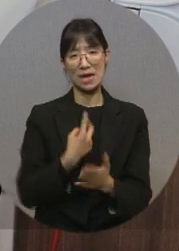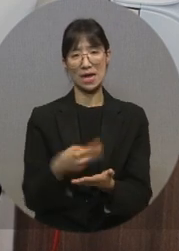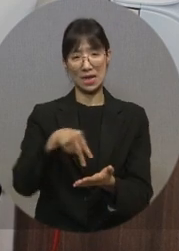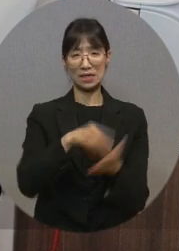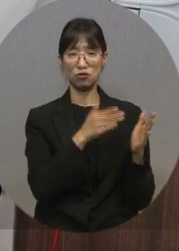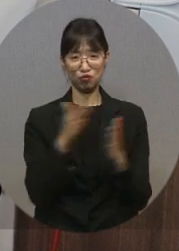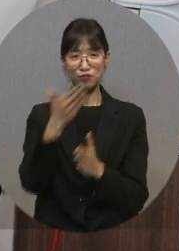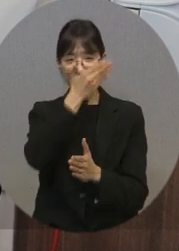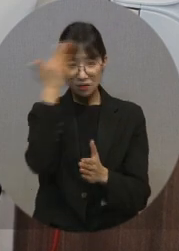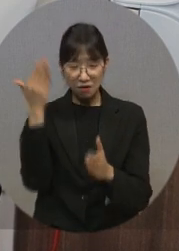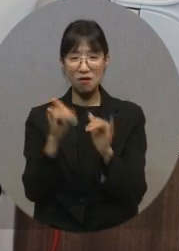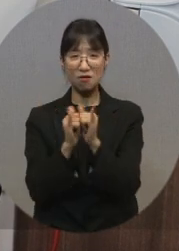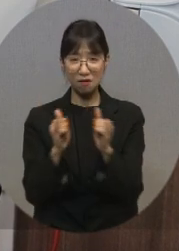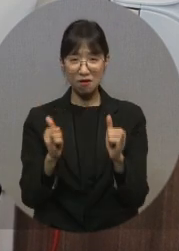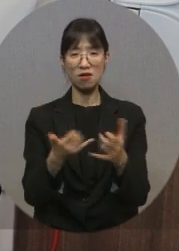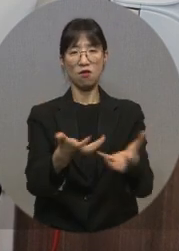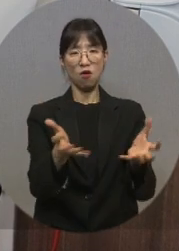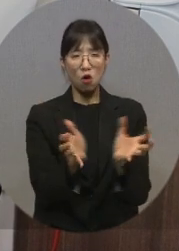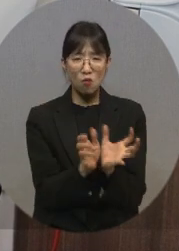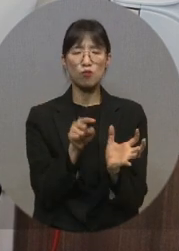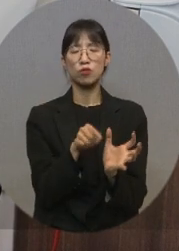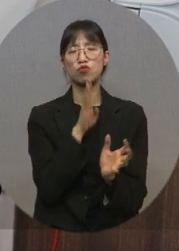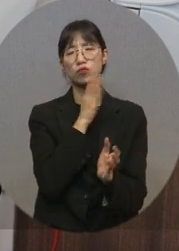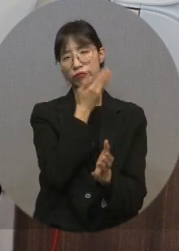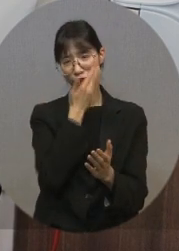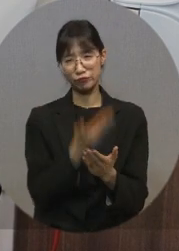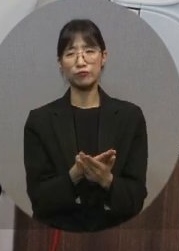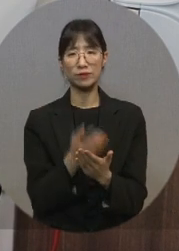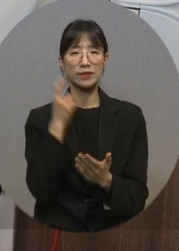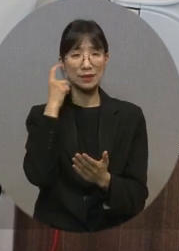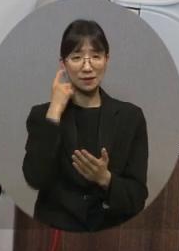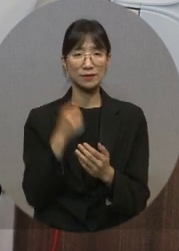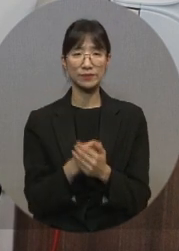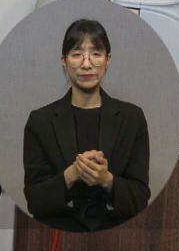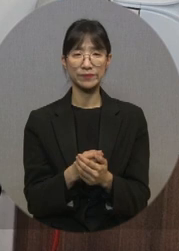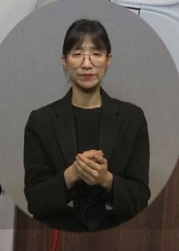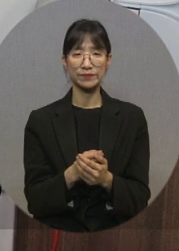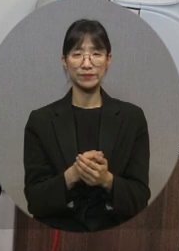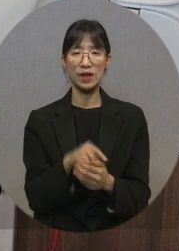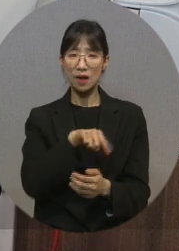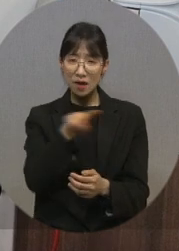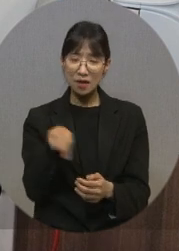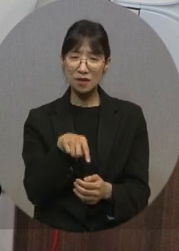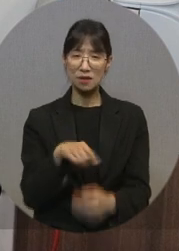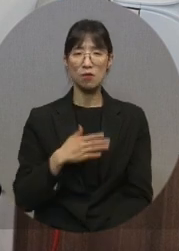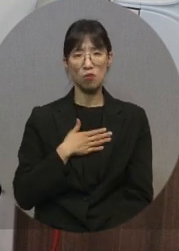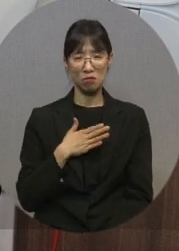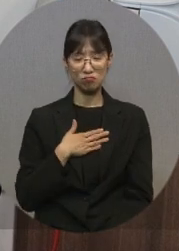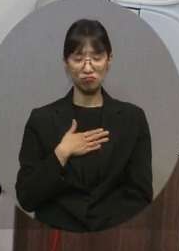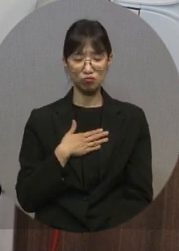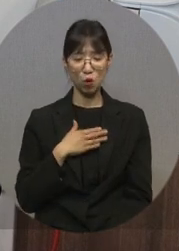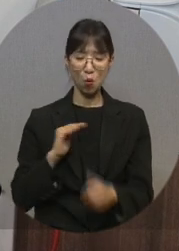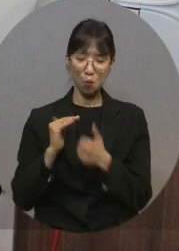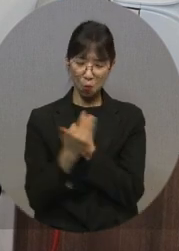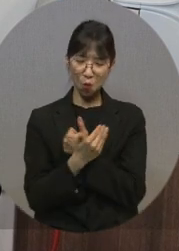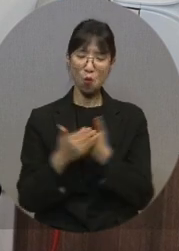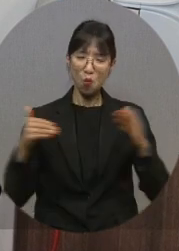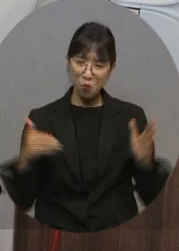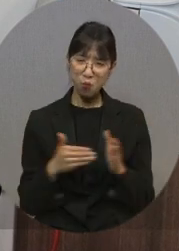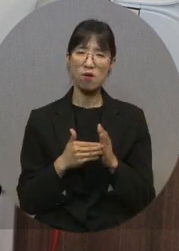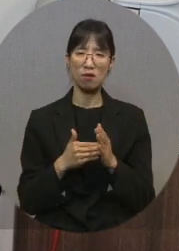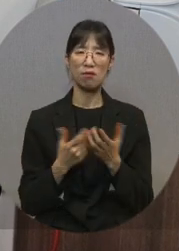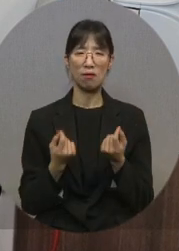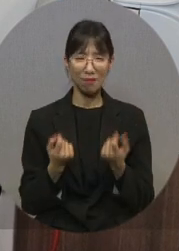자립준비 청년들의 커뮤니티가 참 중요하다고 느꼈는데요. 사실 자립준비 청년들은 본인이 보호 종료